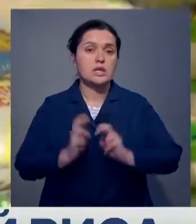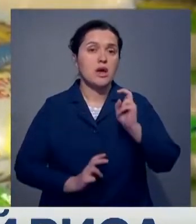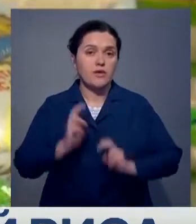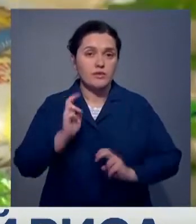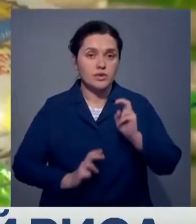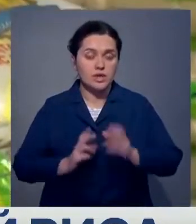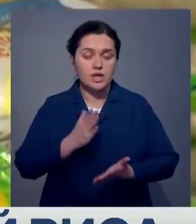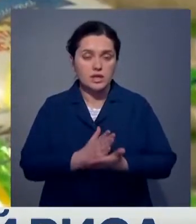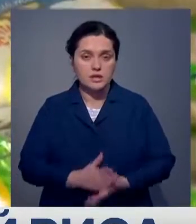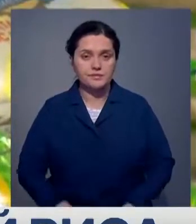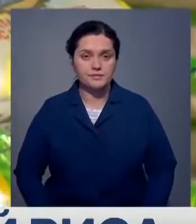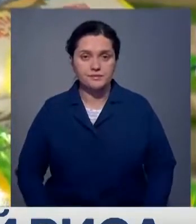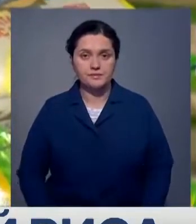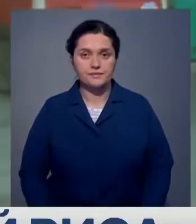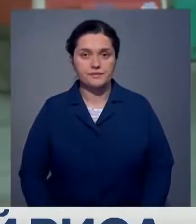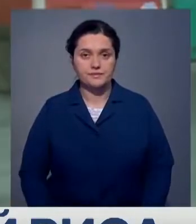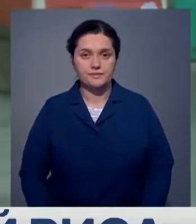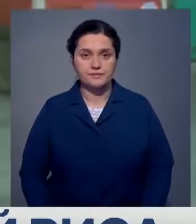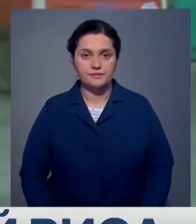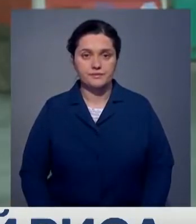считает руководитель предприятия.